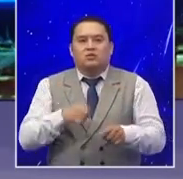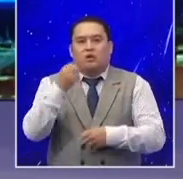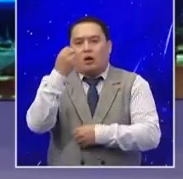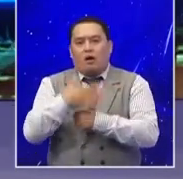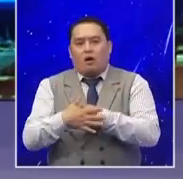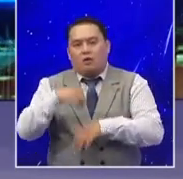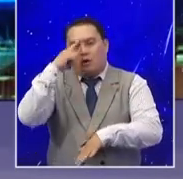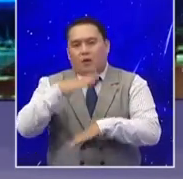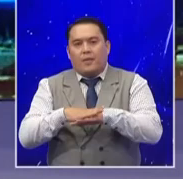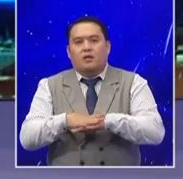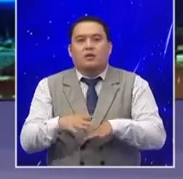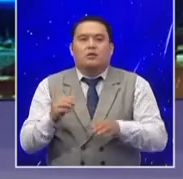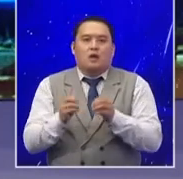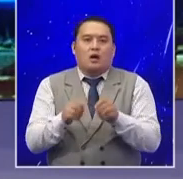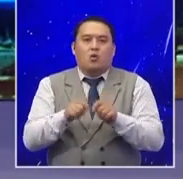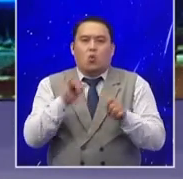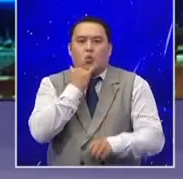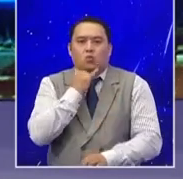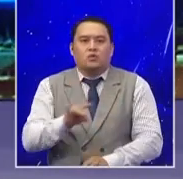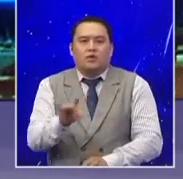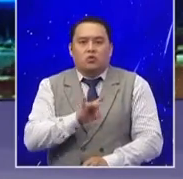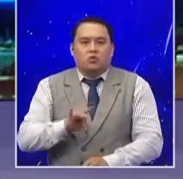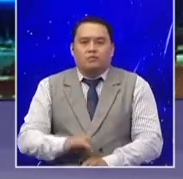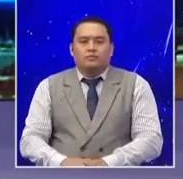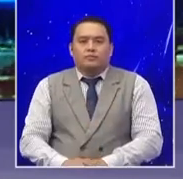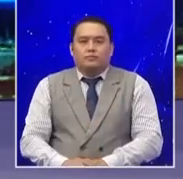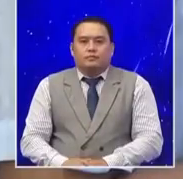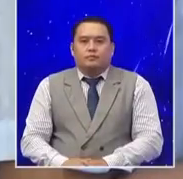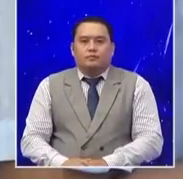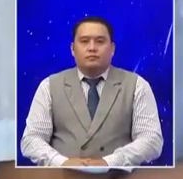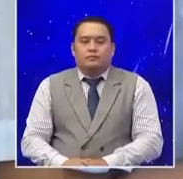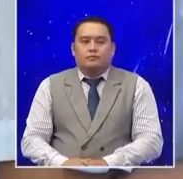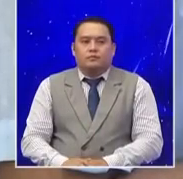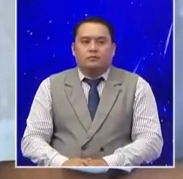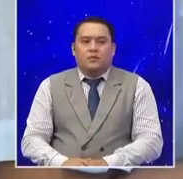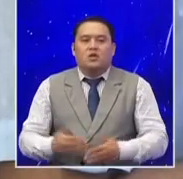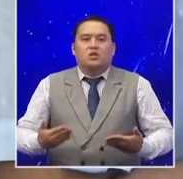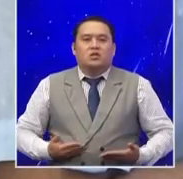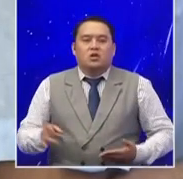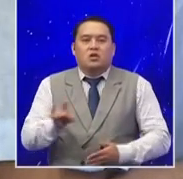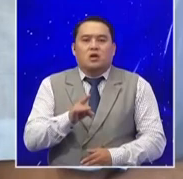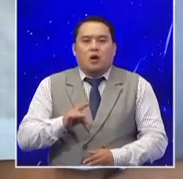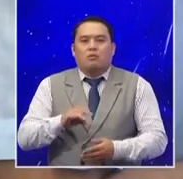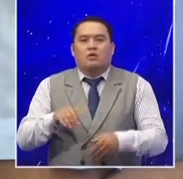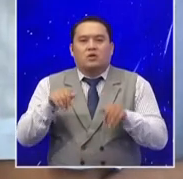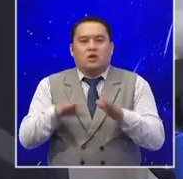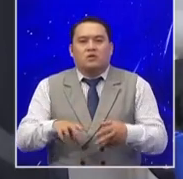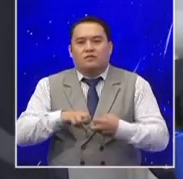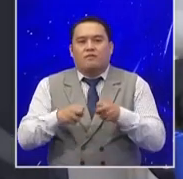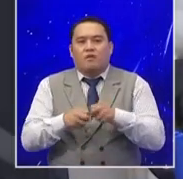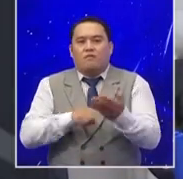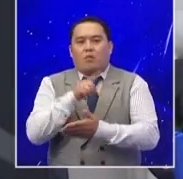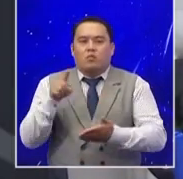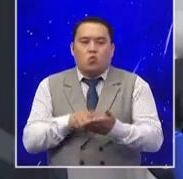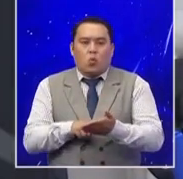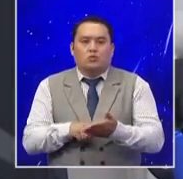акиматов. Так, 10-й объект открылся в Уйгурском районе. Жители Уйгурского района могут решить практически все свои вопросы в